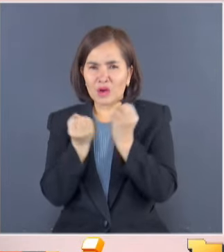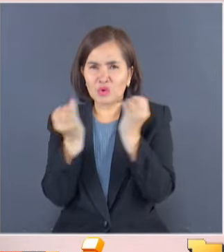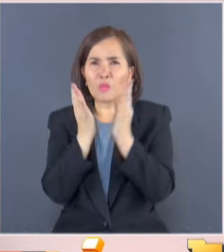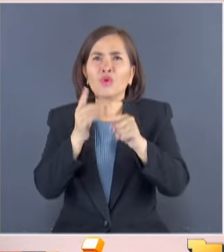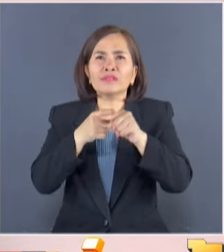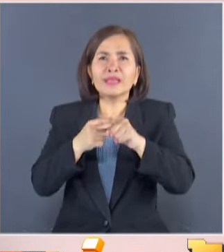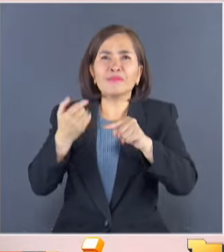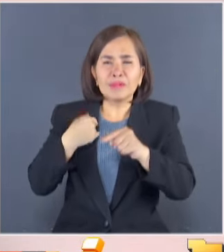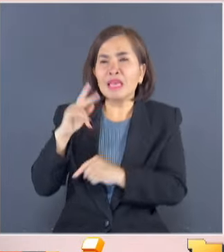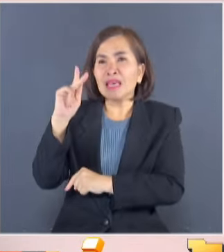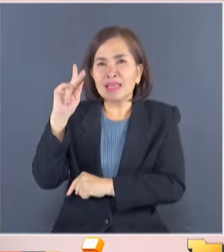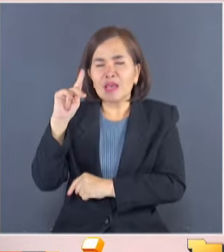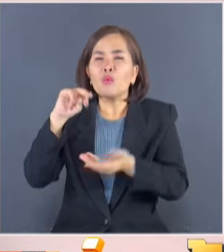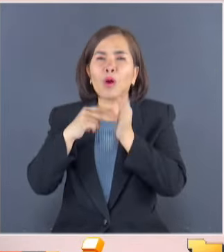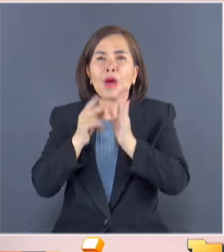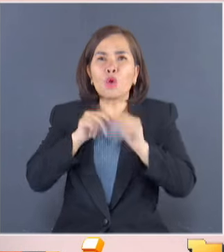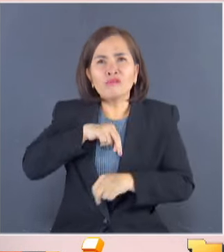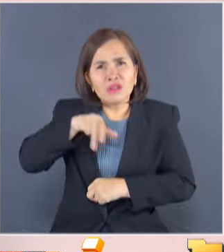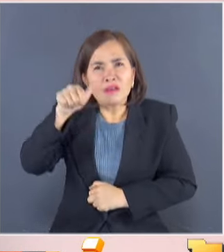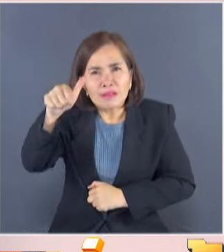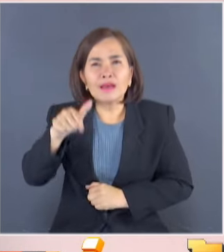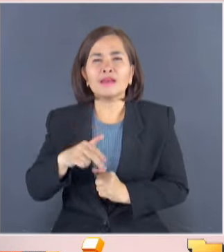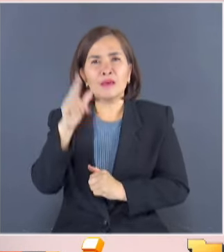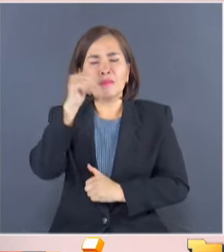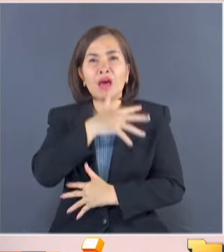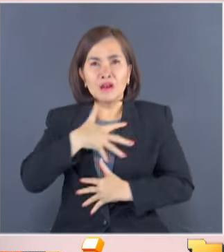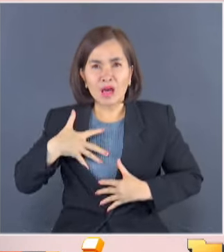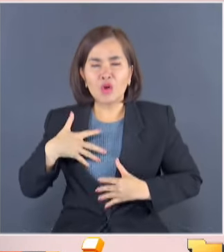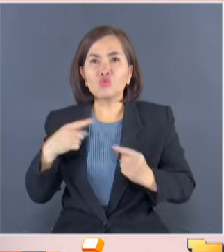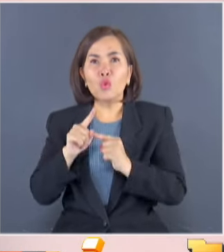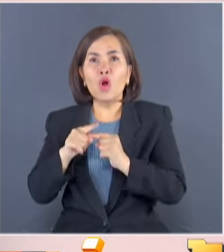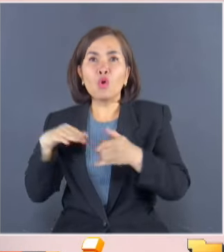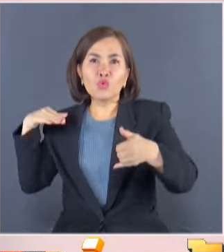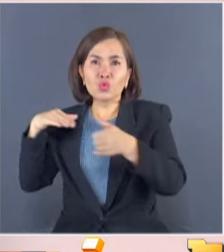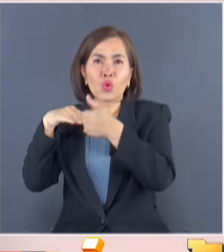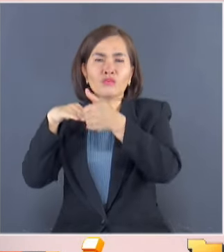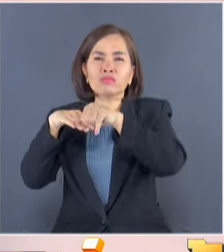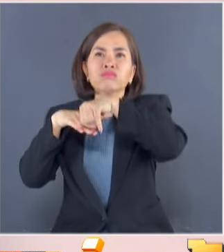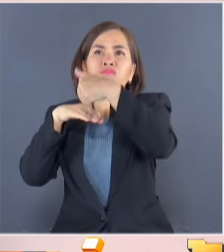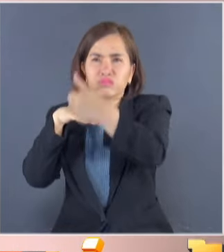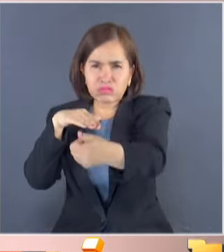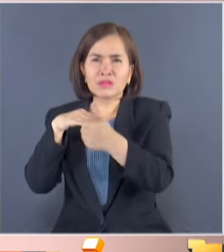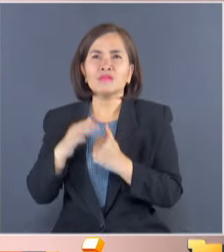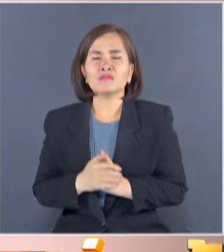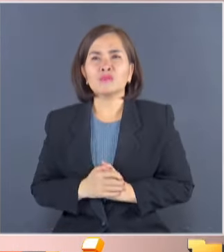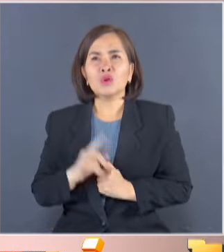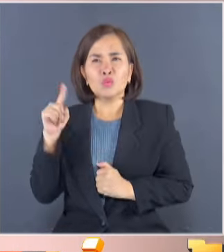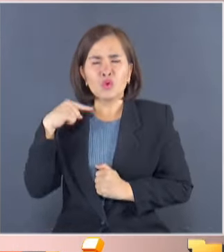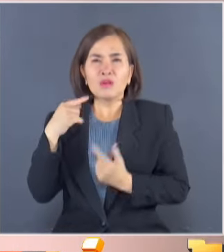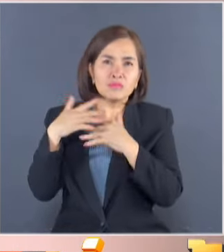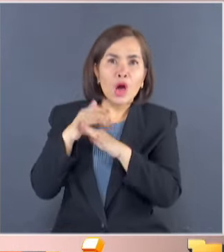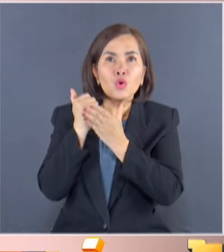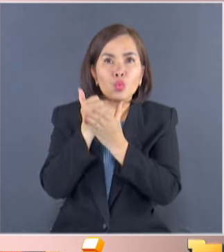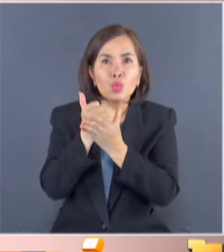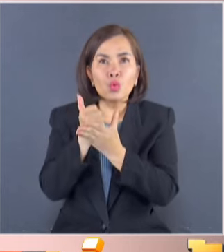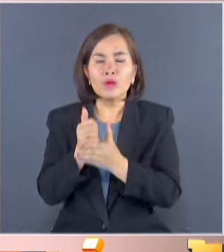ไฟเขียวให้คนเดินข้ามแล้วยังเป็นทางม้าลายชนจนกระจกแตกกระเด็นไปไกลผู้หญิงในเหตุการณ์ก็รีบวิ่งเข้าไปช่วย